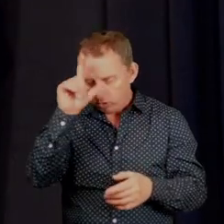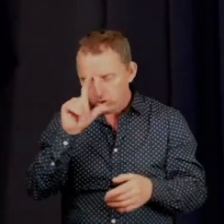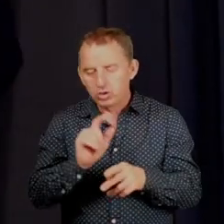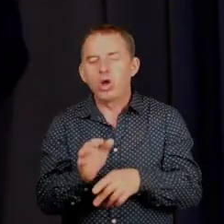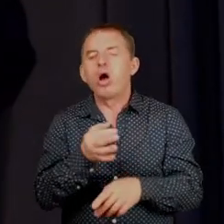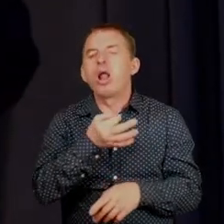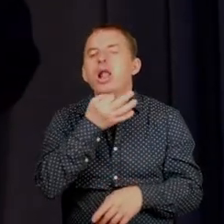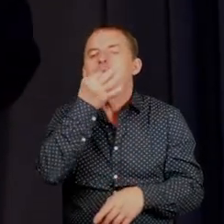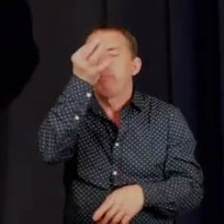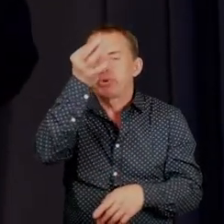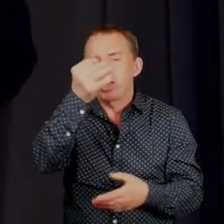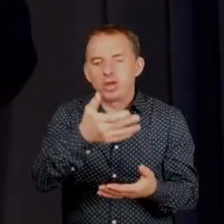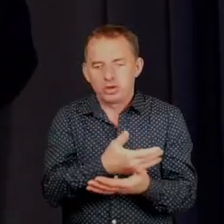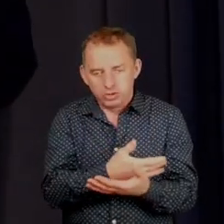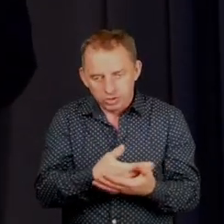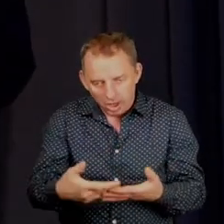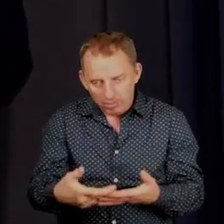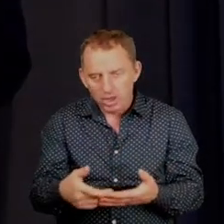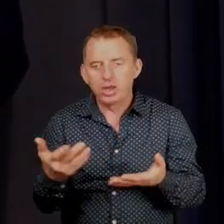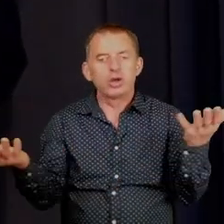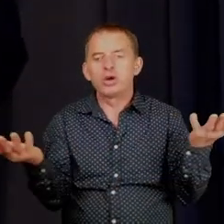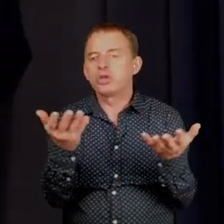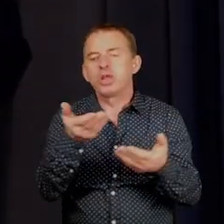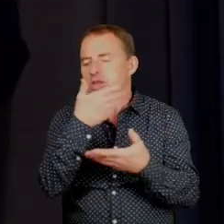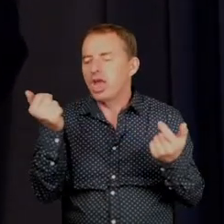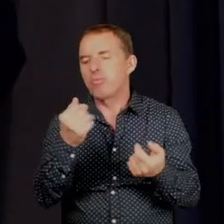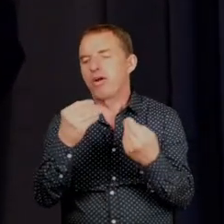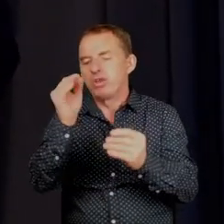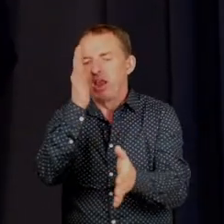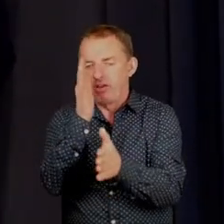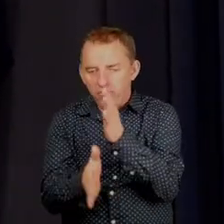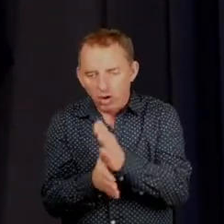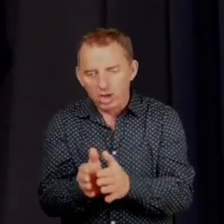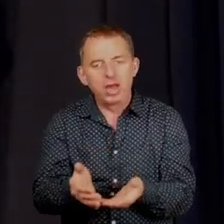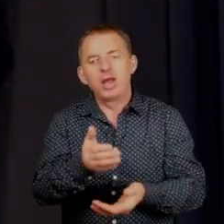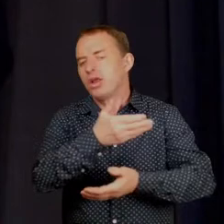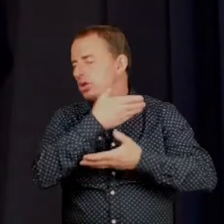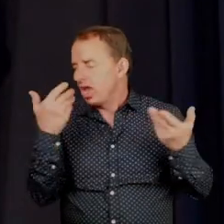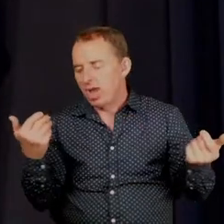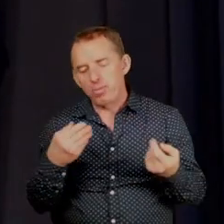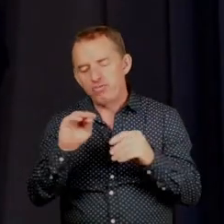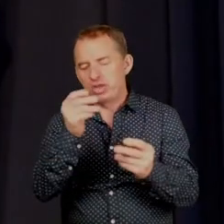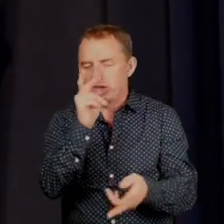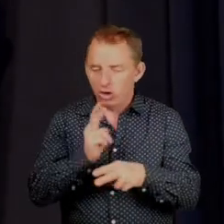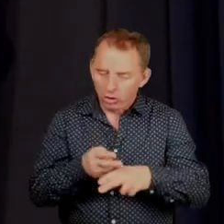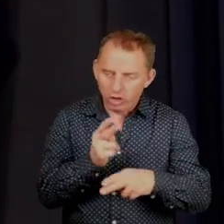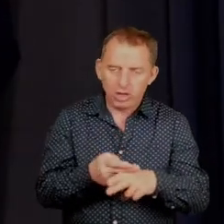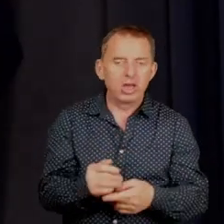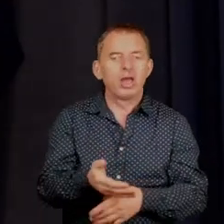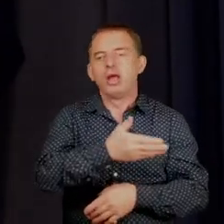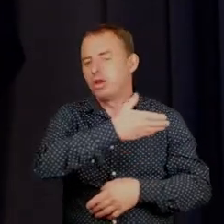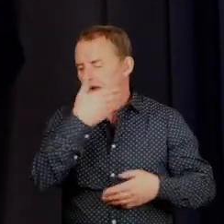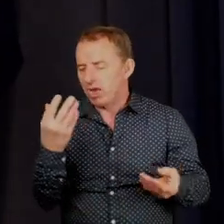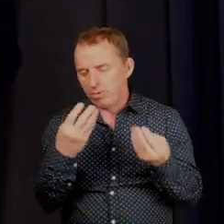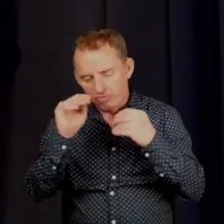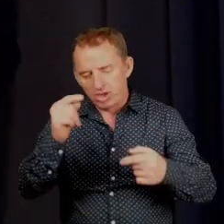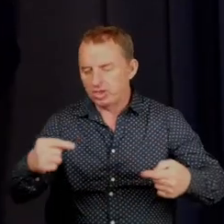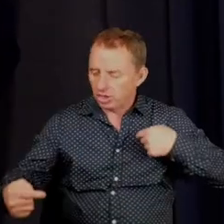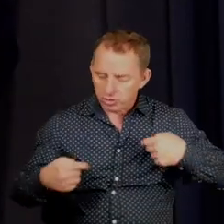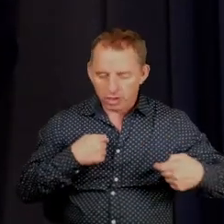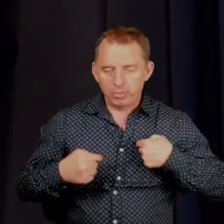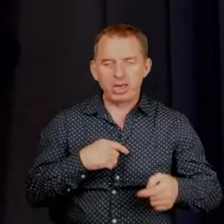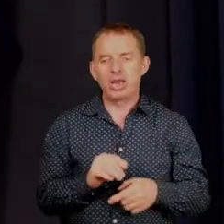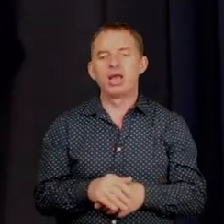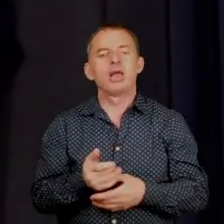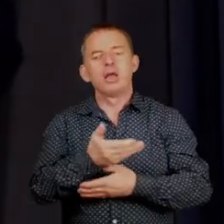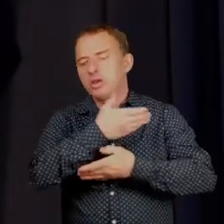ziemi. Where there is no more war. Gdzie nie ma już więcej is wojny. No more sickness. Nie ma więcej choroby. Is no more suffering. Nie ma więcej cierpienia. Is no more